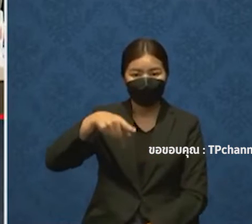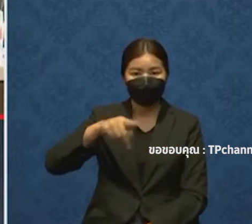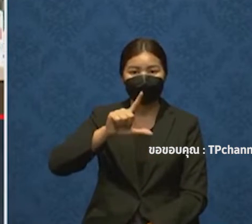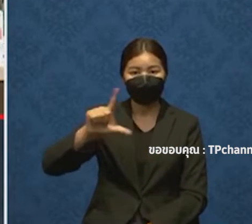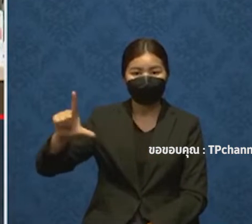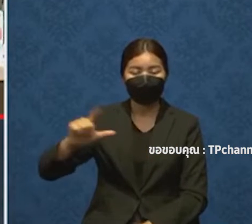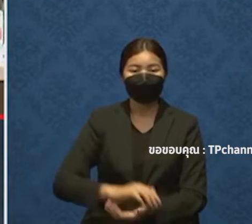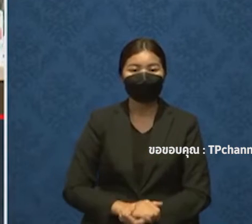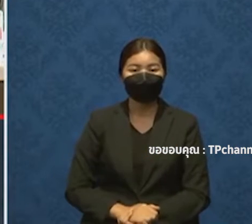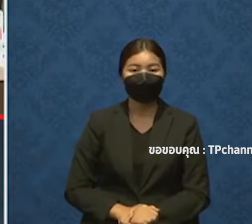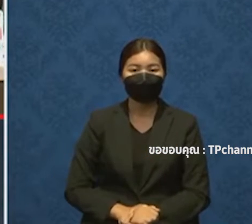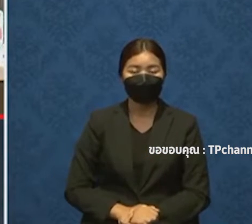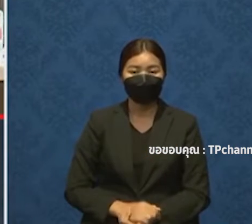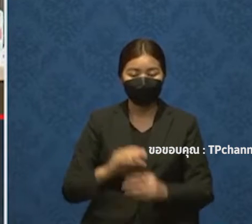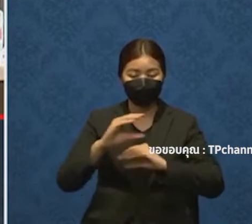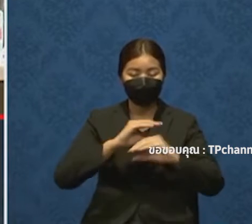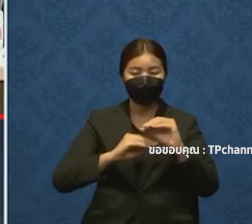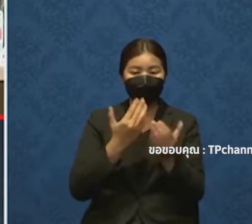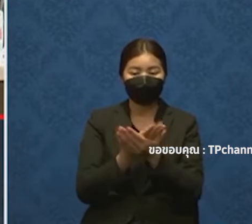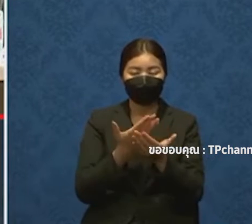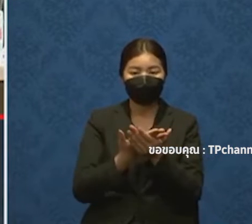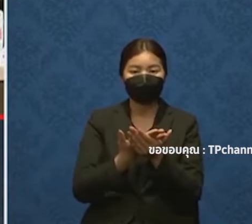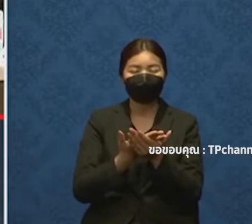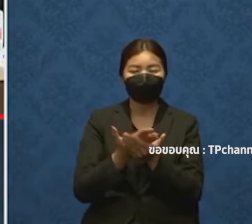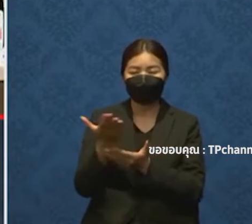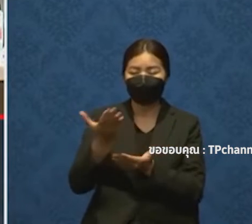ไอ้โครงการที่ท่านขอมาเนี่ยท่านไม่ของบลงทุนม